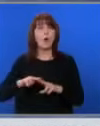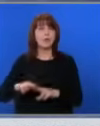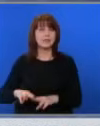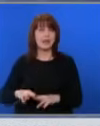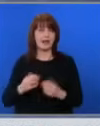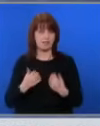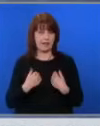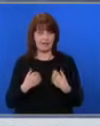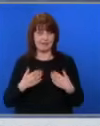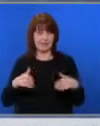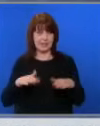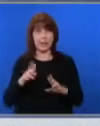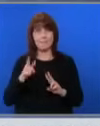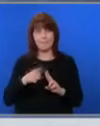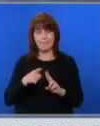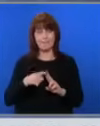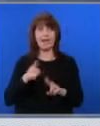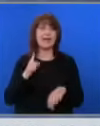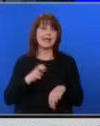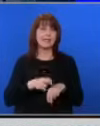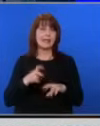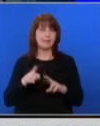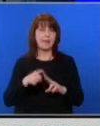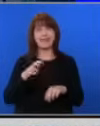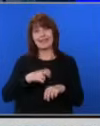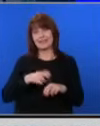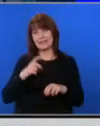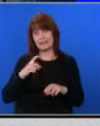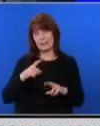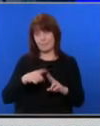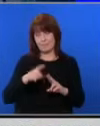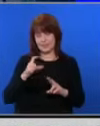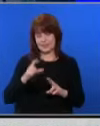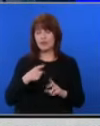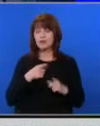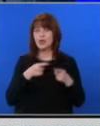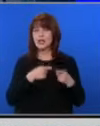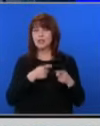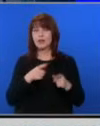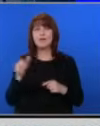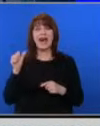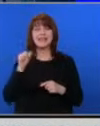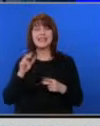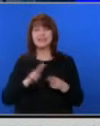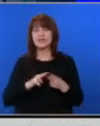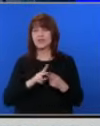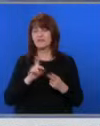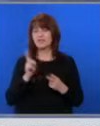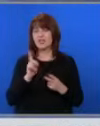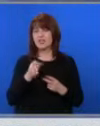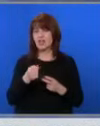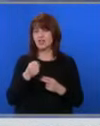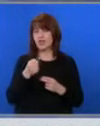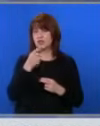останахме ние, ПП и ДБ и ДПС. Борисов критикува финансовия министър Асен Василев, че не си държи на думата и не